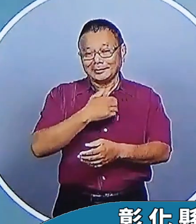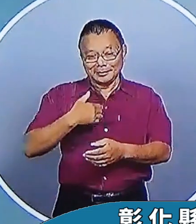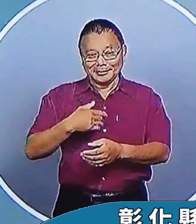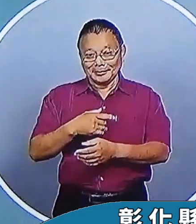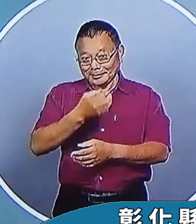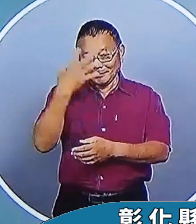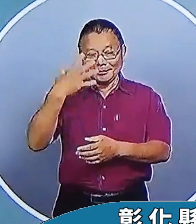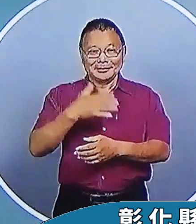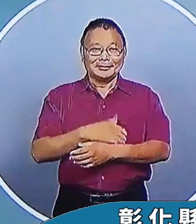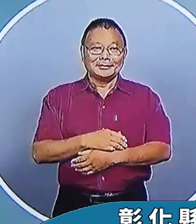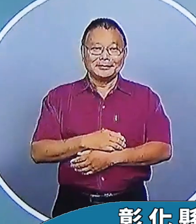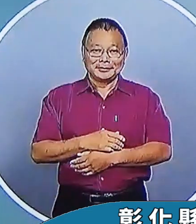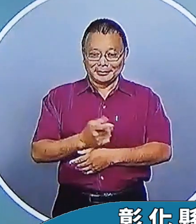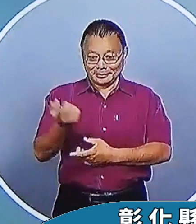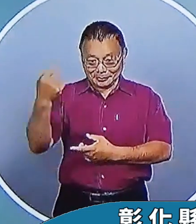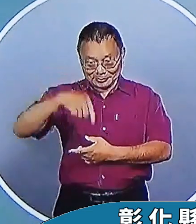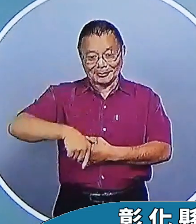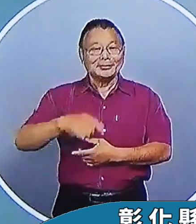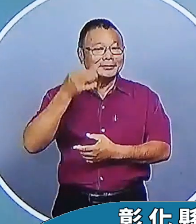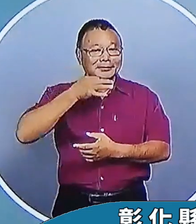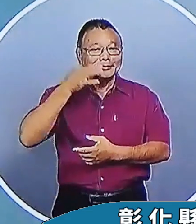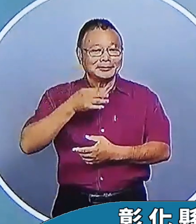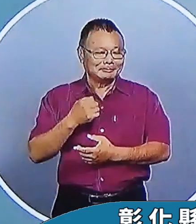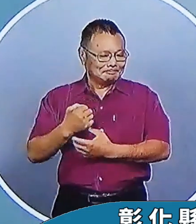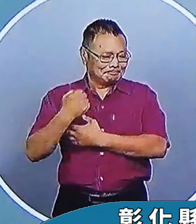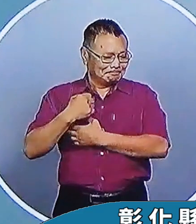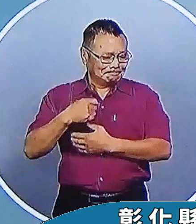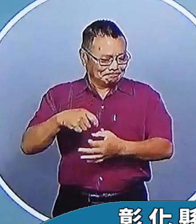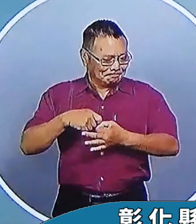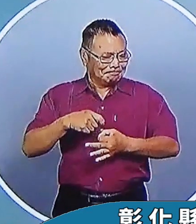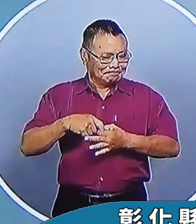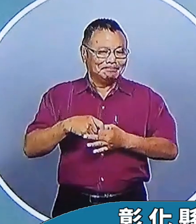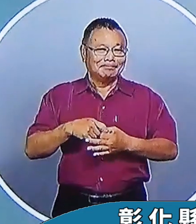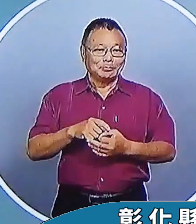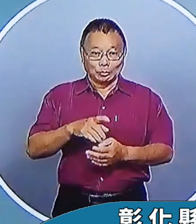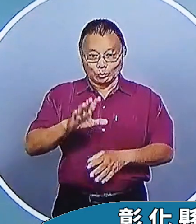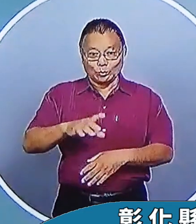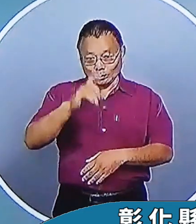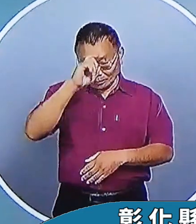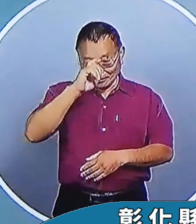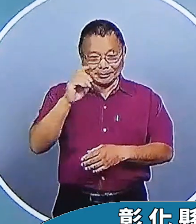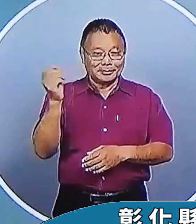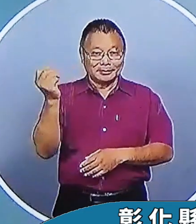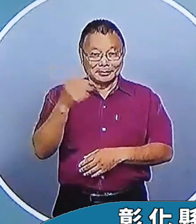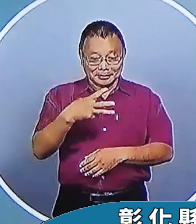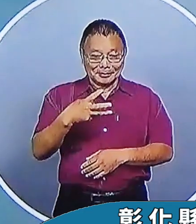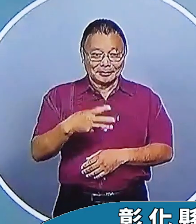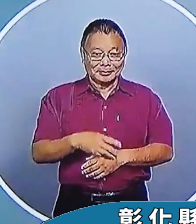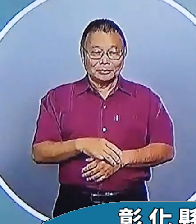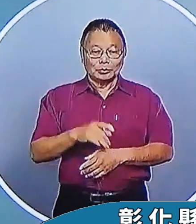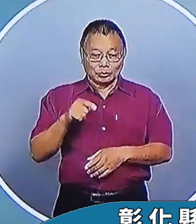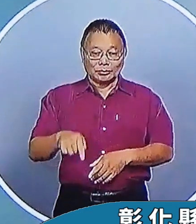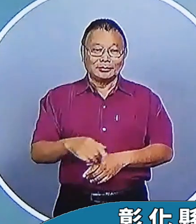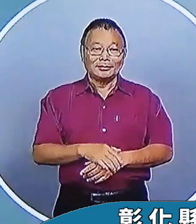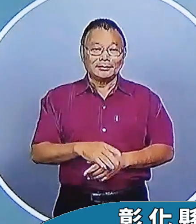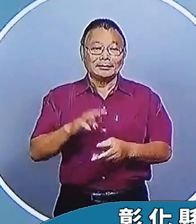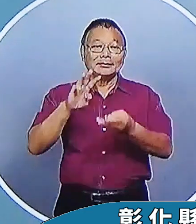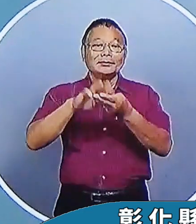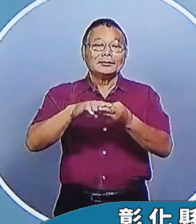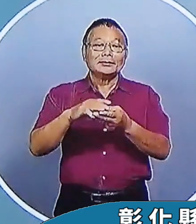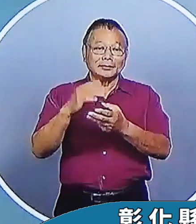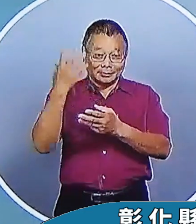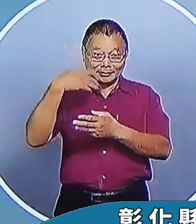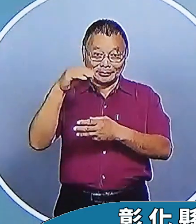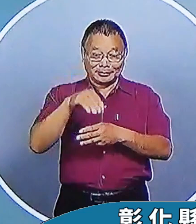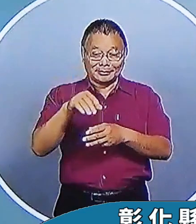咱的少年人回来故乡拼经济有五忙。所以我提出就是集咱田中高铁